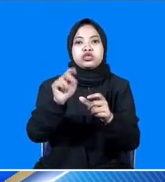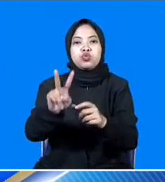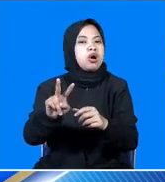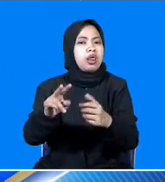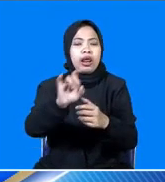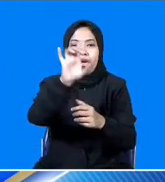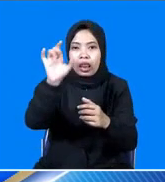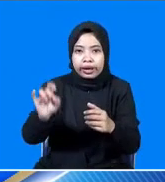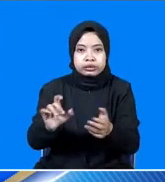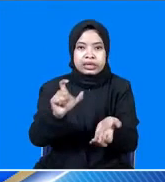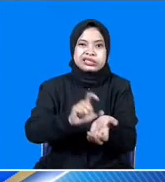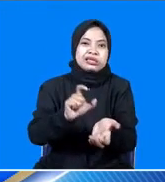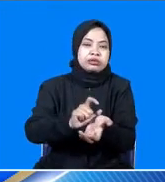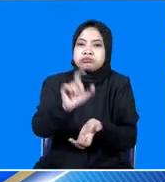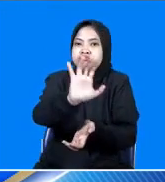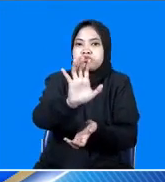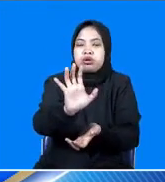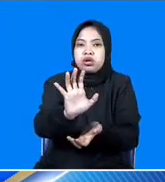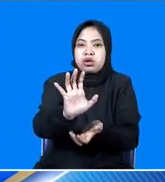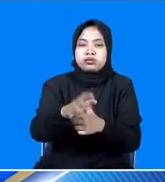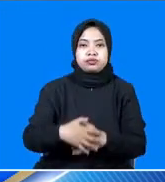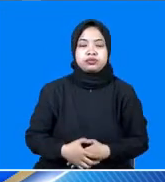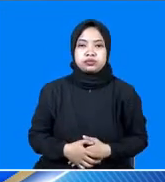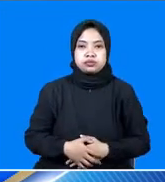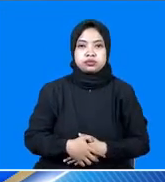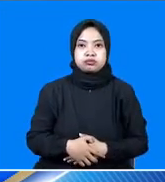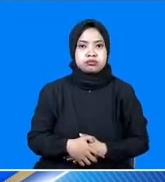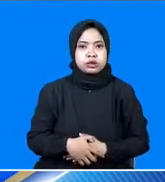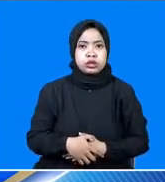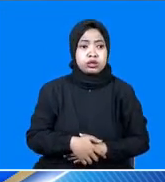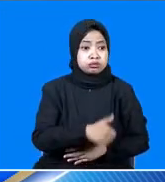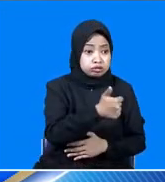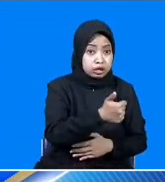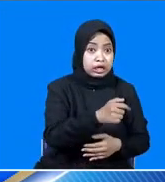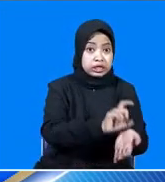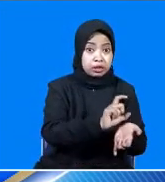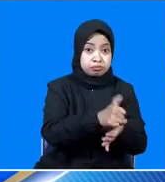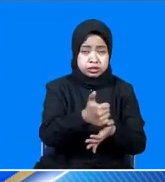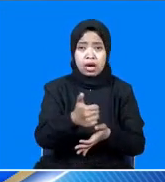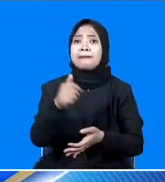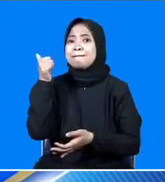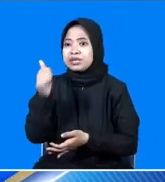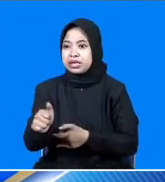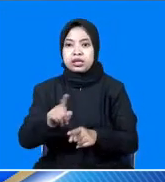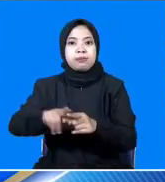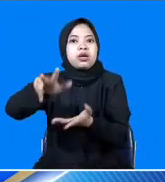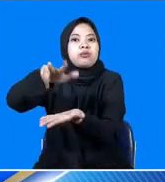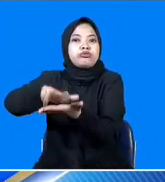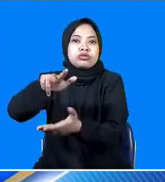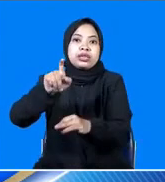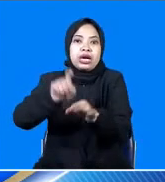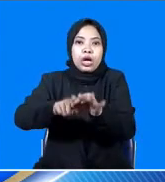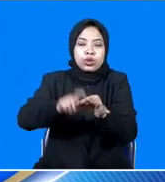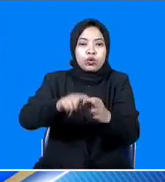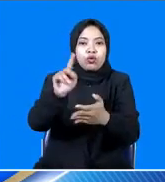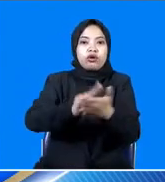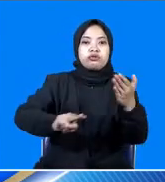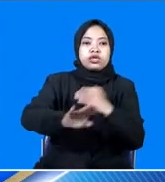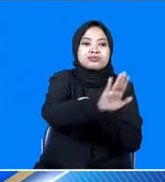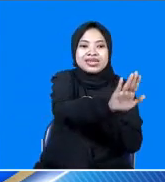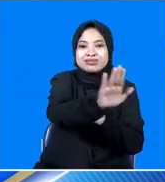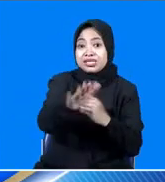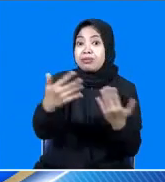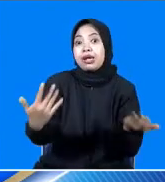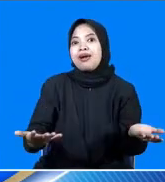disertasi bukan berarti tidak tidak bisa tesis disertasi tapi keputusan ini ada di masing-masing